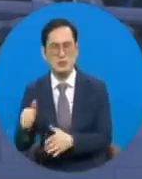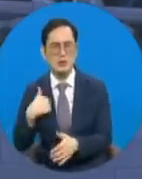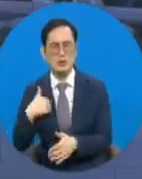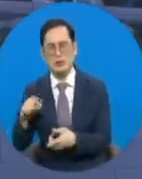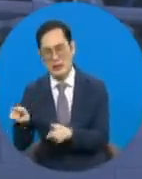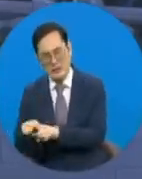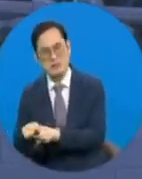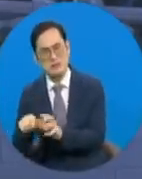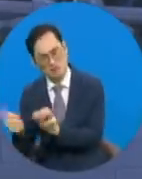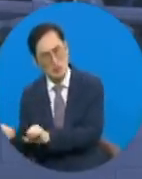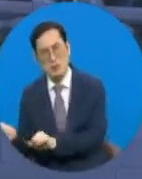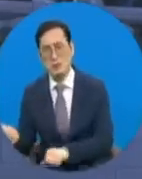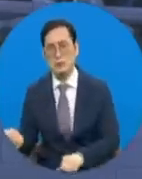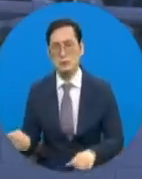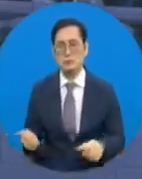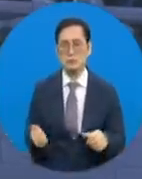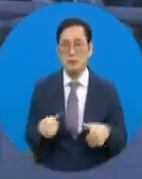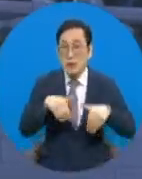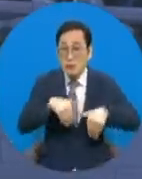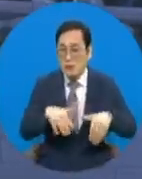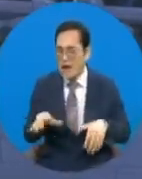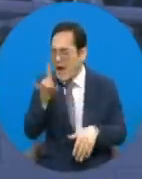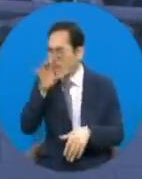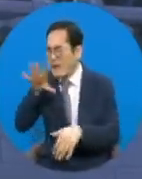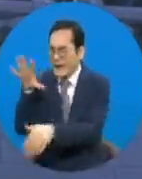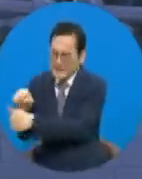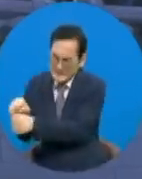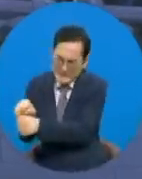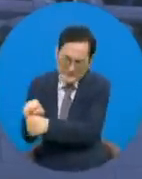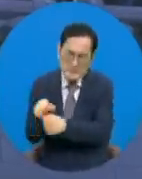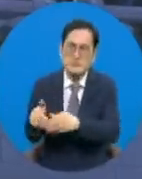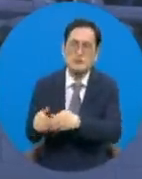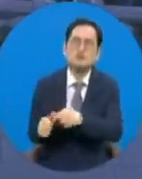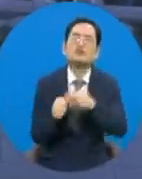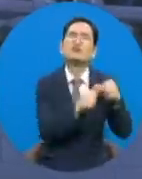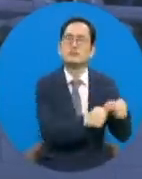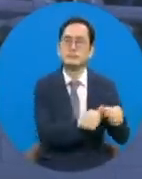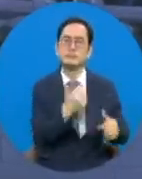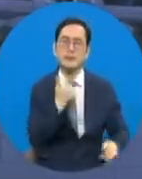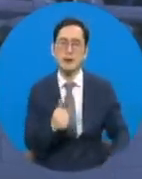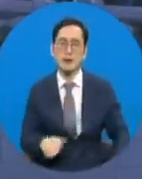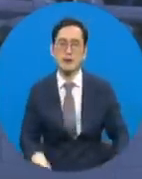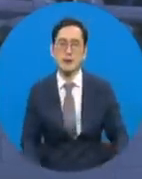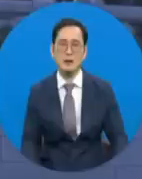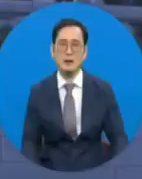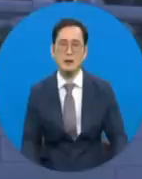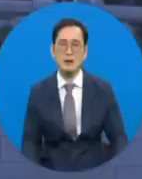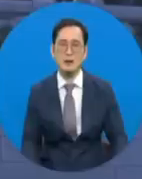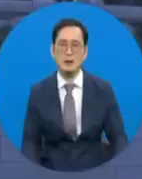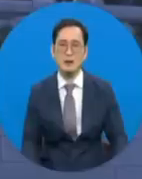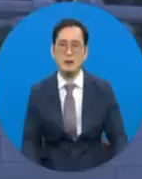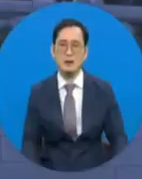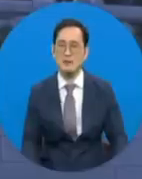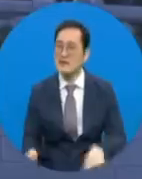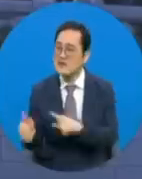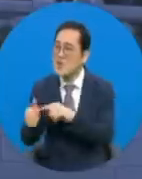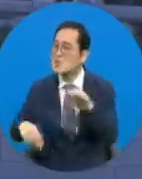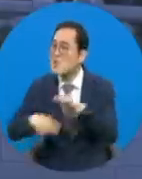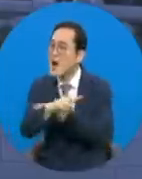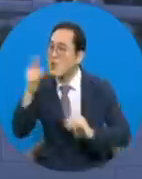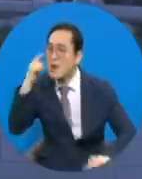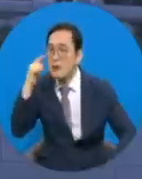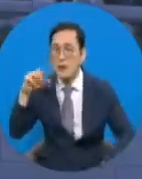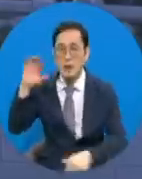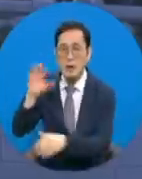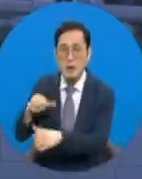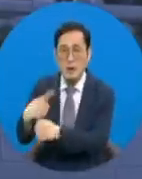구조를 했다는 그런 내용들을 제가 본 적이 있습니다. 김영주 의원님은 어떻게 보십니까? 이재명 대표와의 면담이나